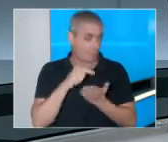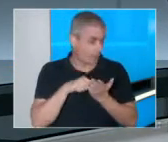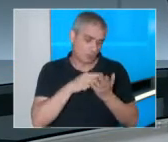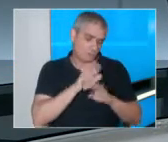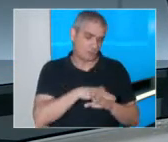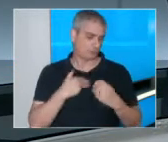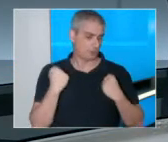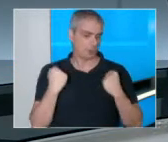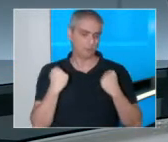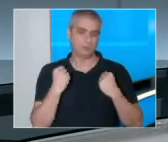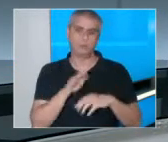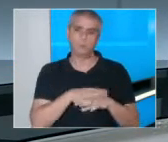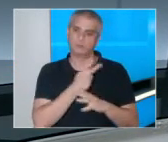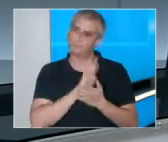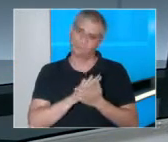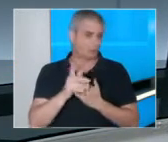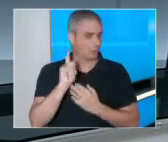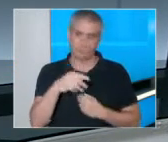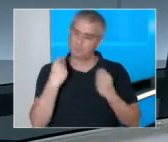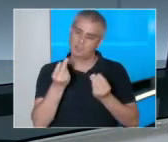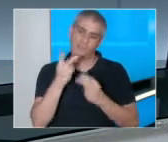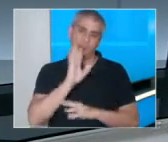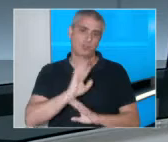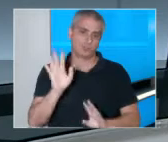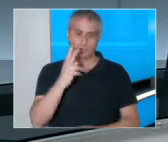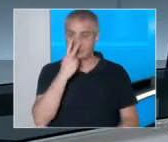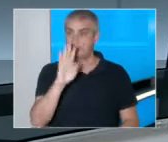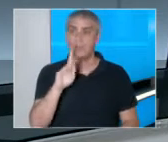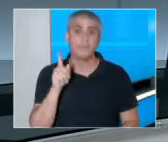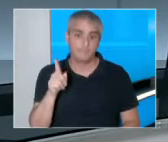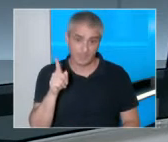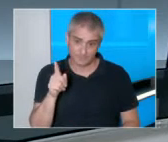שהוא מרגיש חזק, והוא מרגיש שהוא פשוט לא צריך לתת מעבר. והנה נראה את נתניהו...